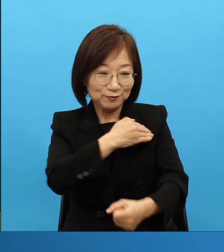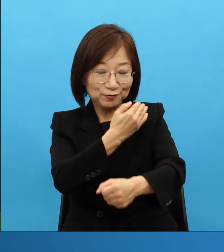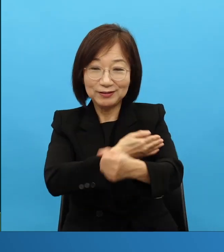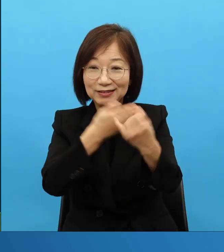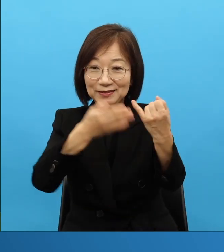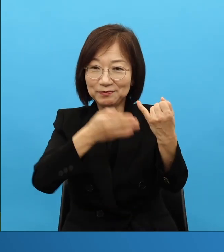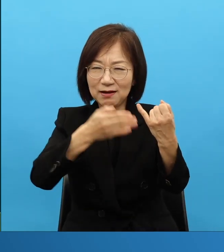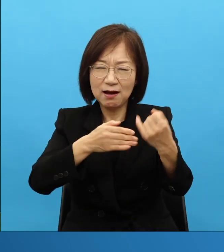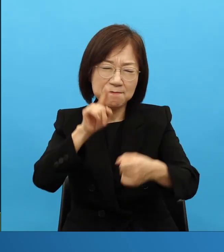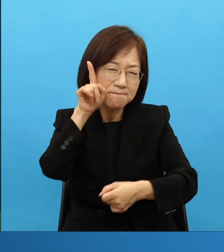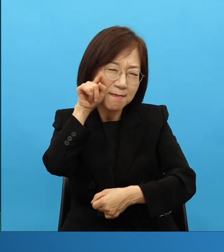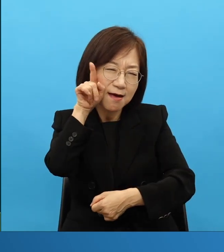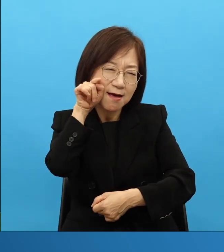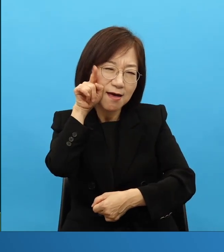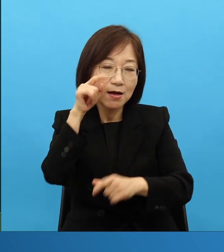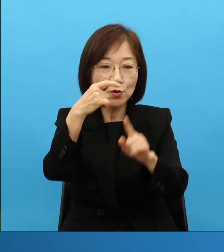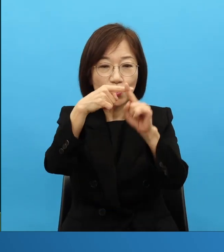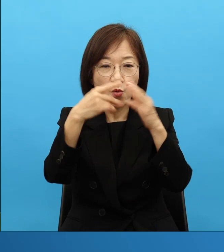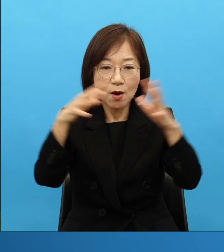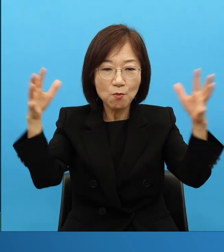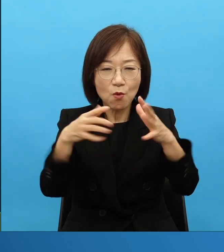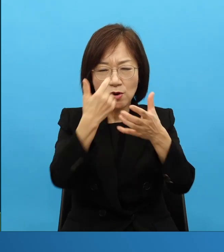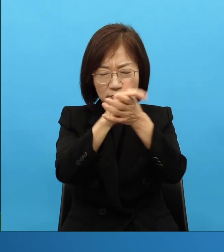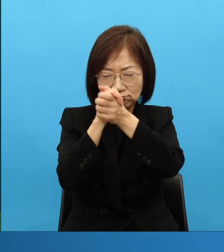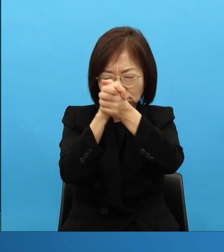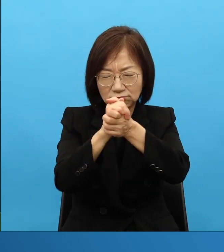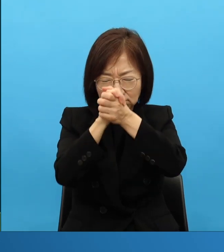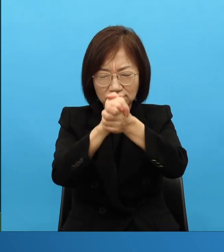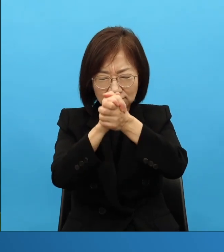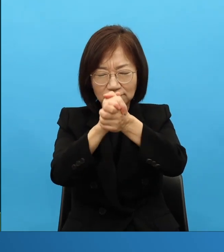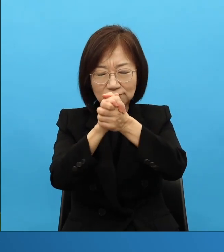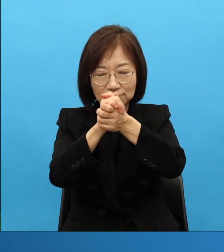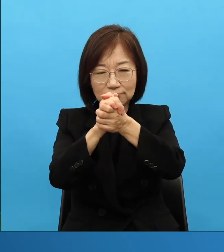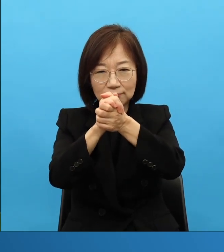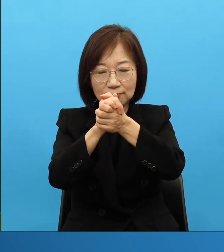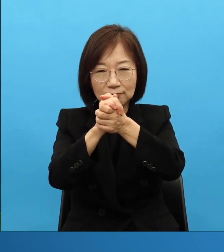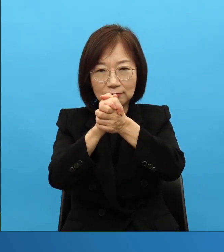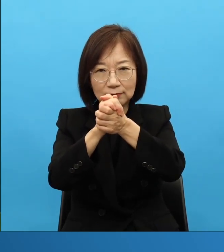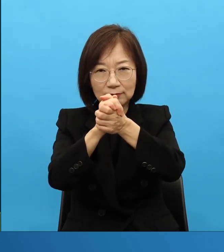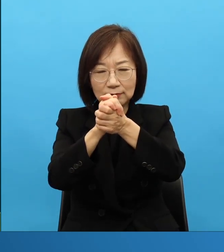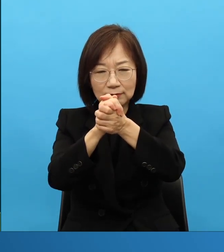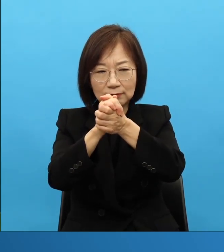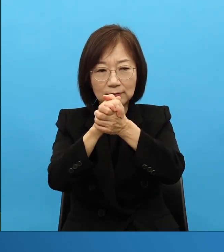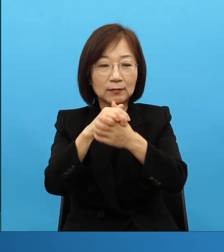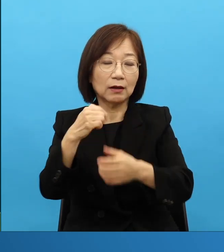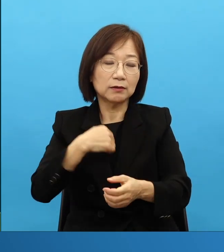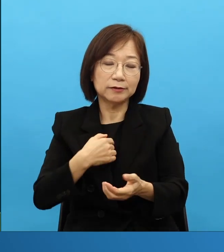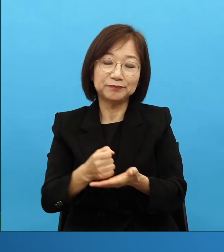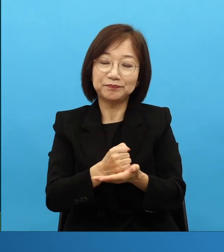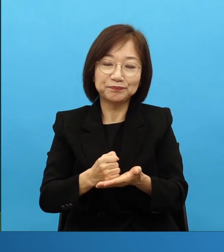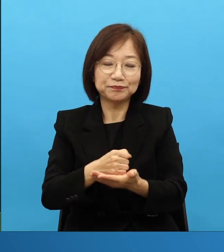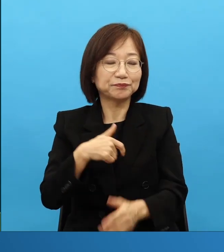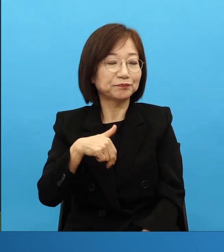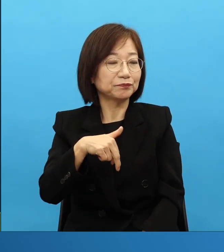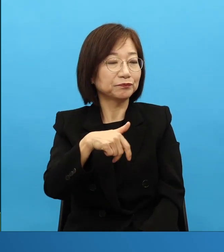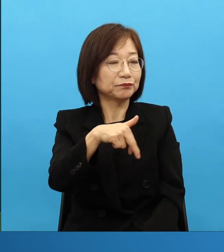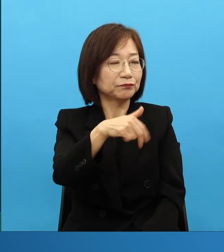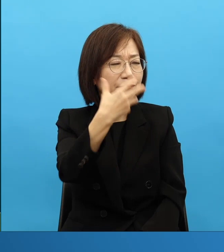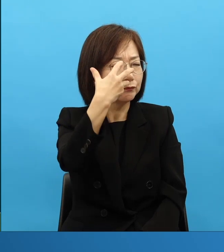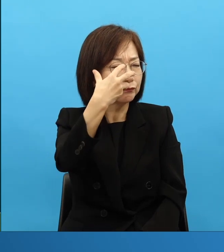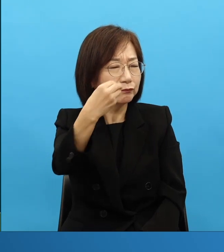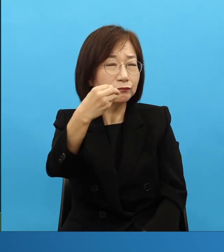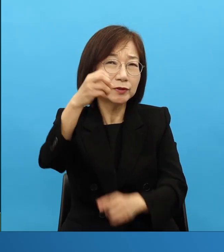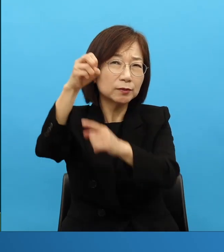But every day, they would gather at the church and pray. 야, 나 처음에 몰라 지나가다가요 가봐서 And so I 그렇게